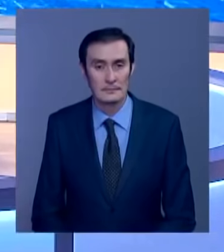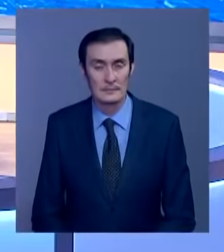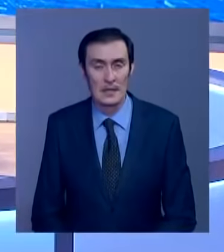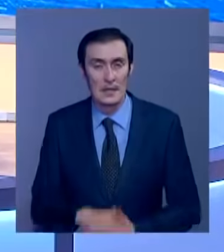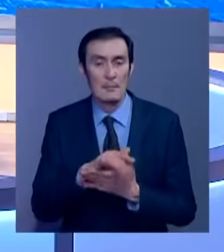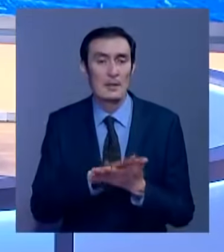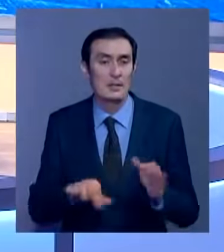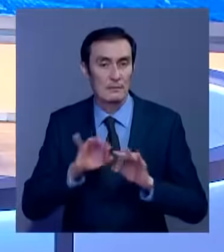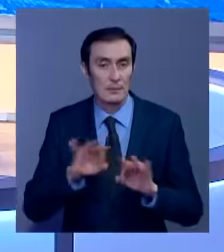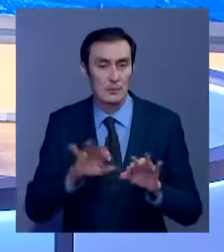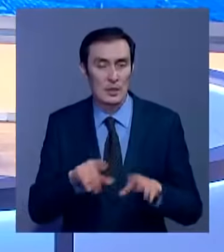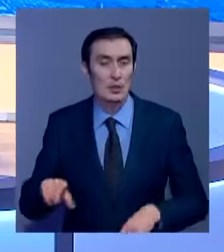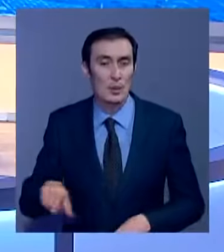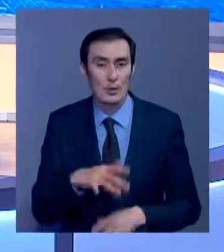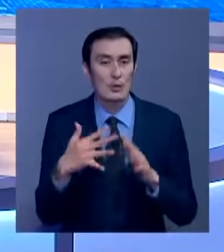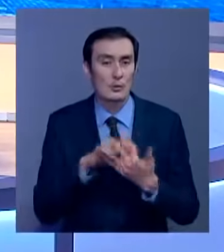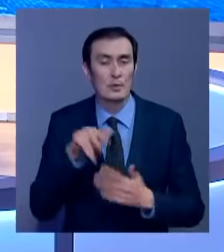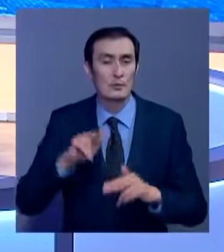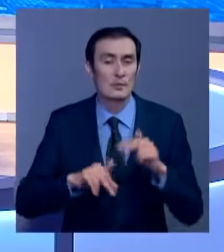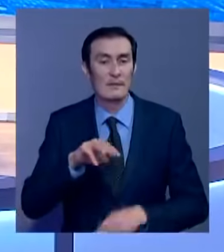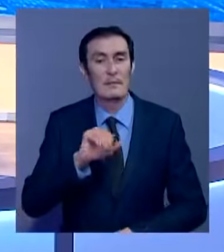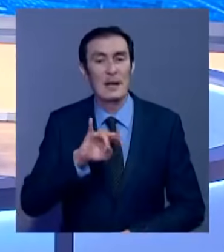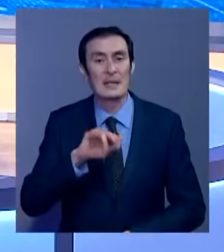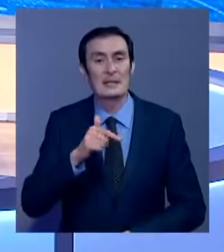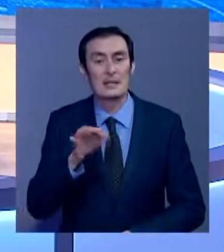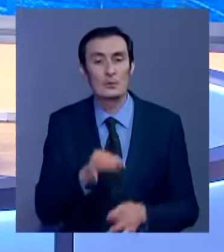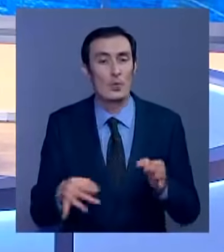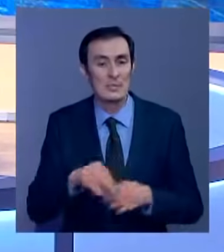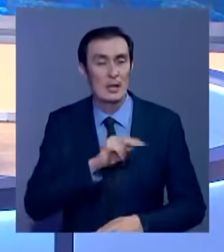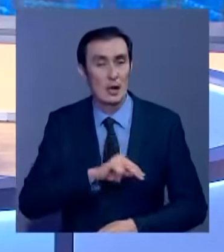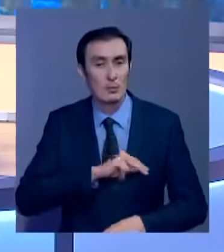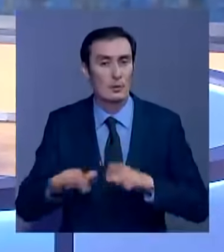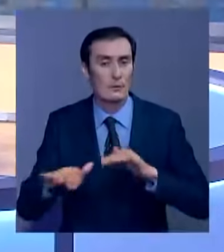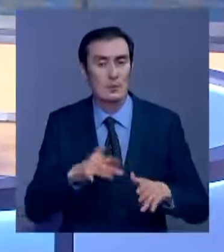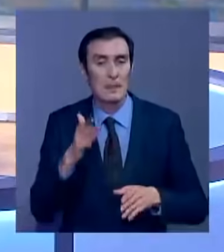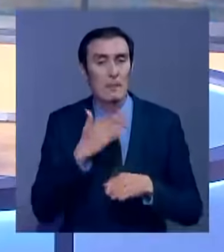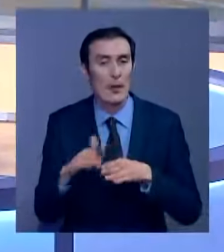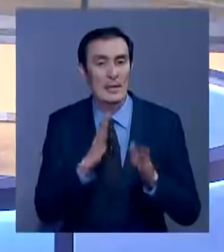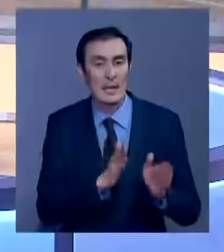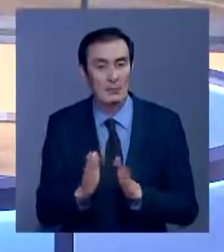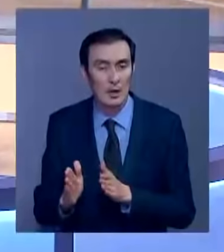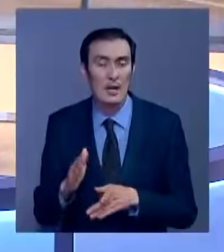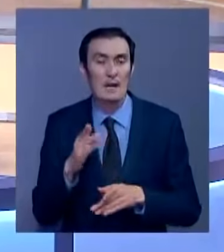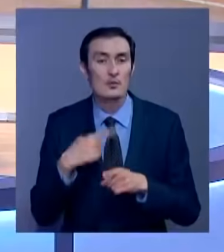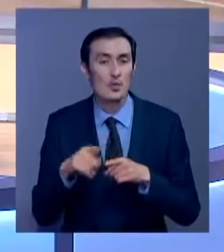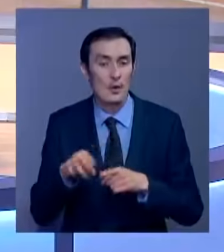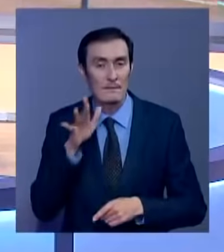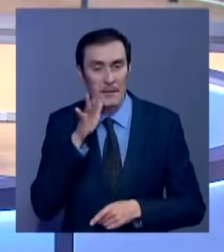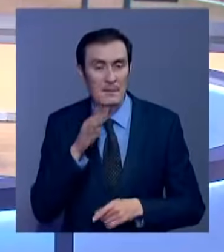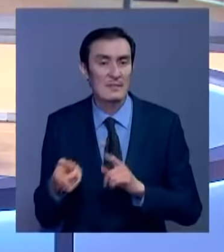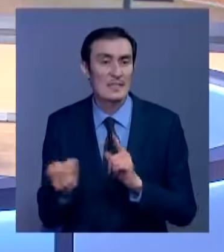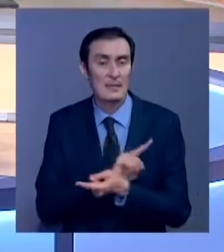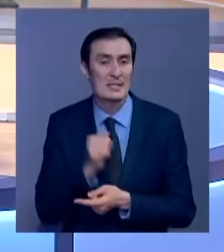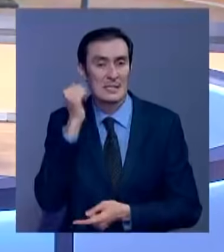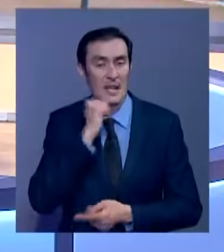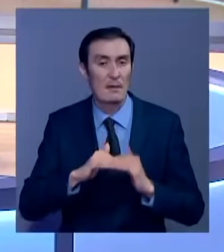К другим темам. Подъездные дороги к селам строят в Мангыстауской области. Работы ведутся поэтапно. В ближайшее время замену старого